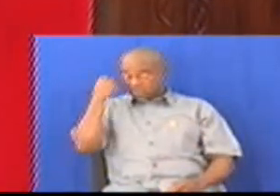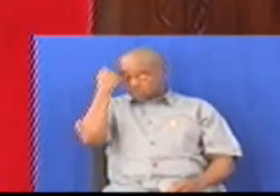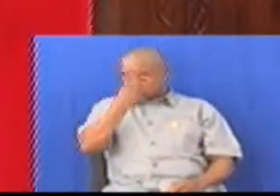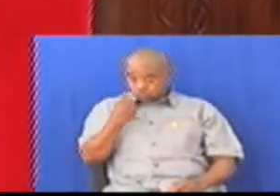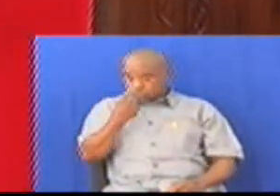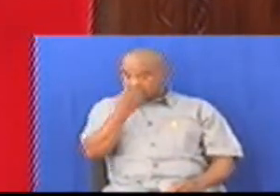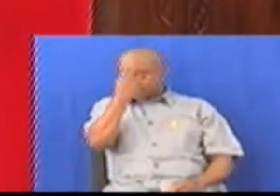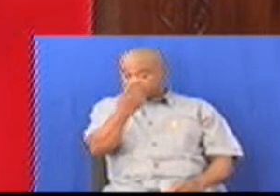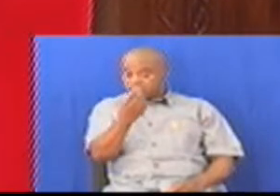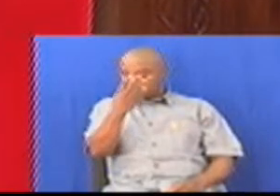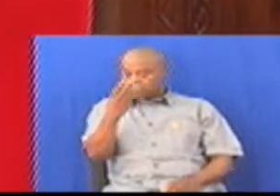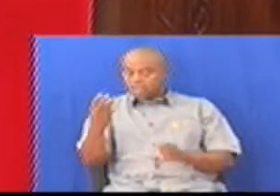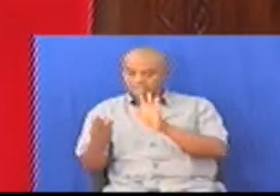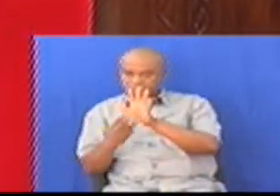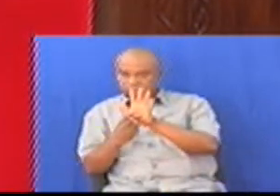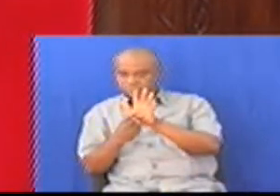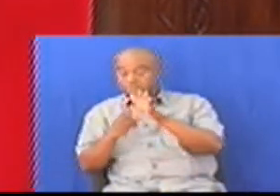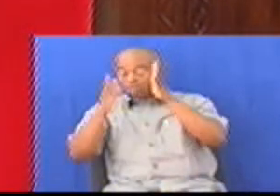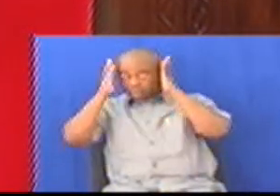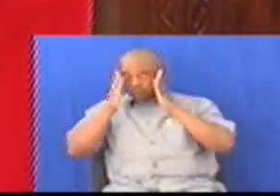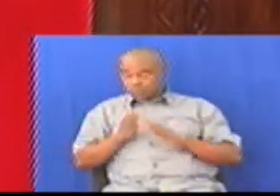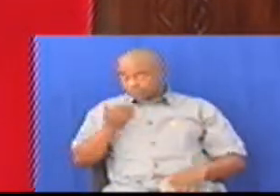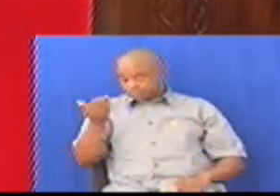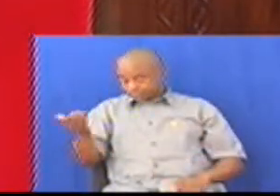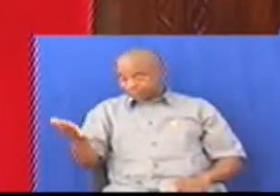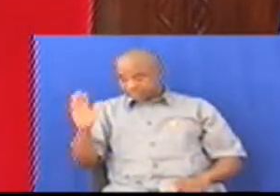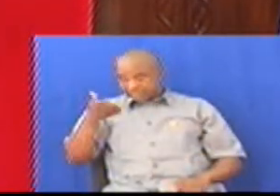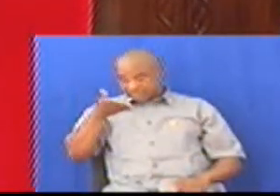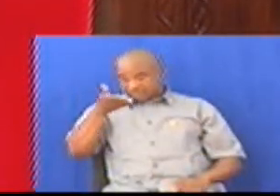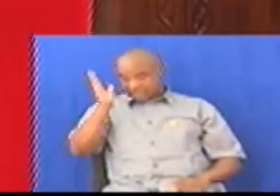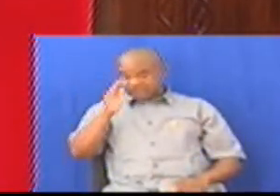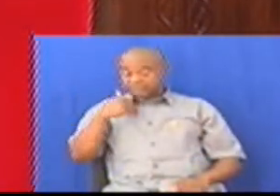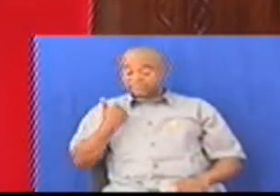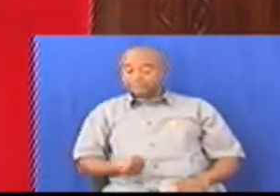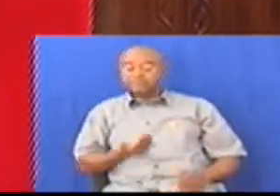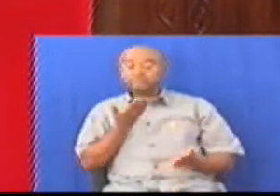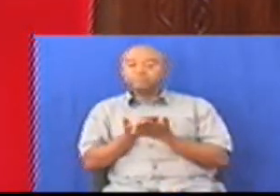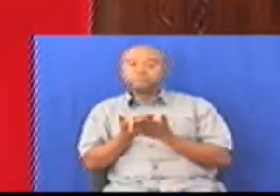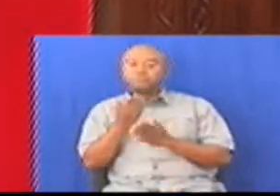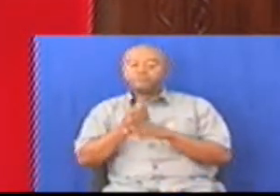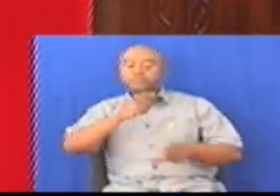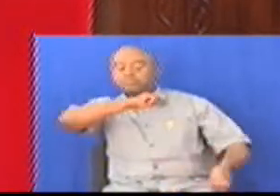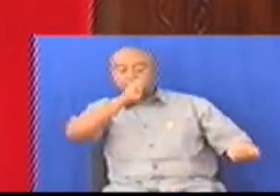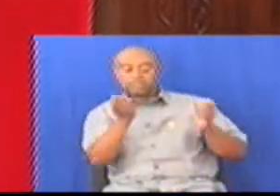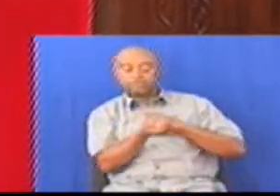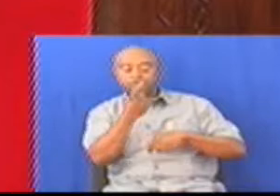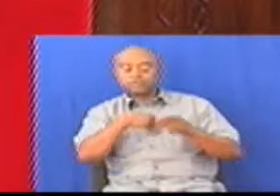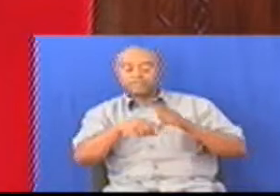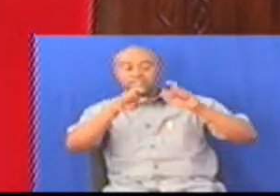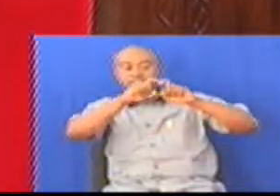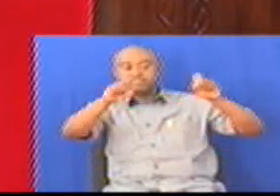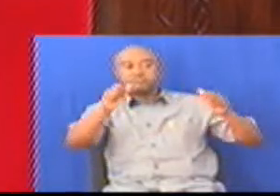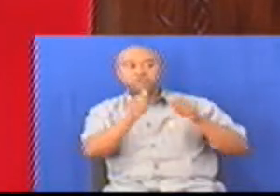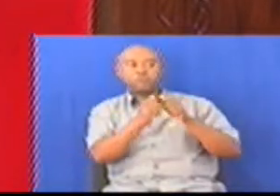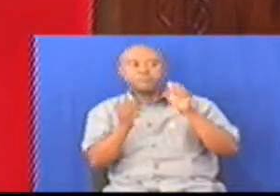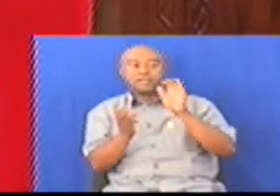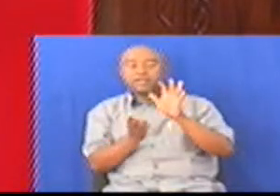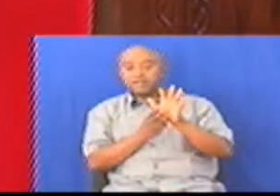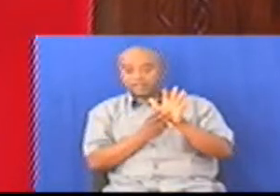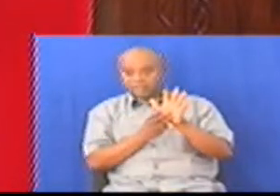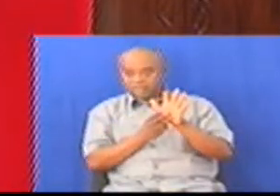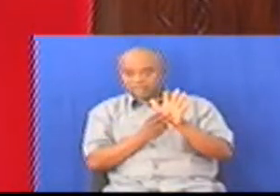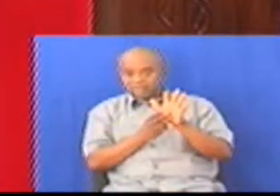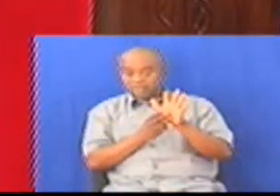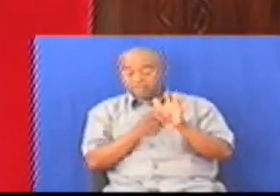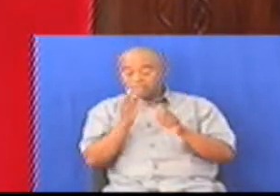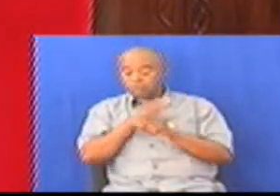148. Mheshimiwa Spika, serikali inapendekeza kufanya marekebisho katika sehemu ya 18 ya mswada huu ambapo kodi ya